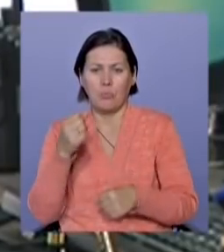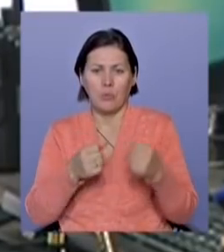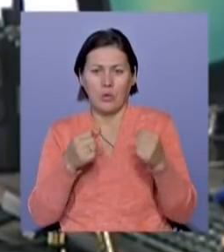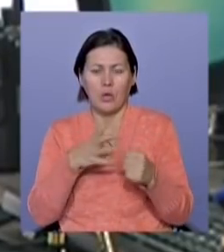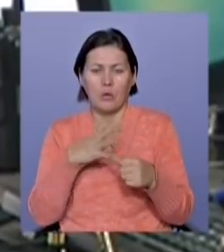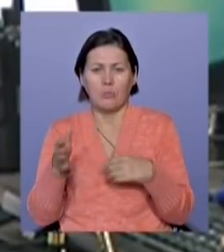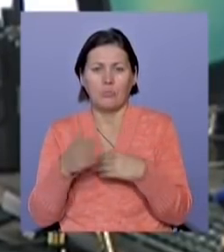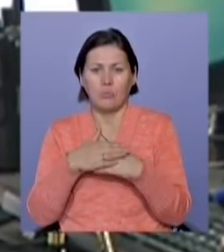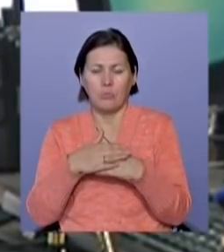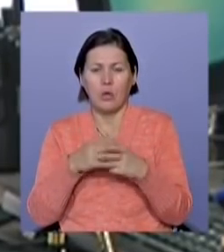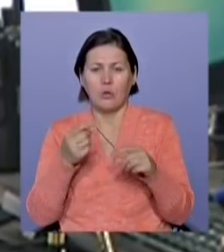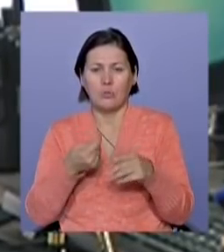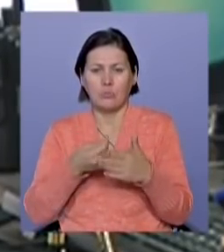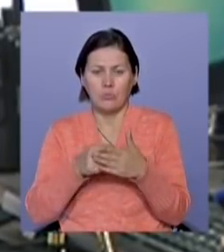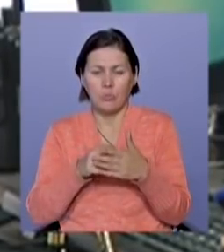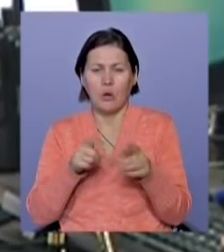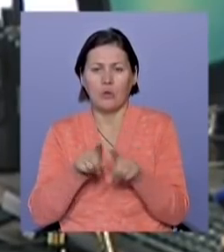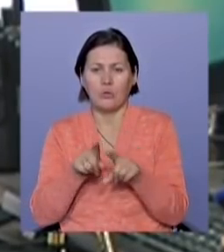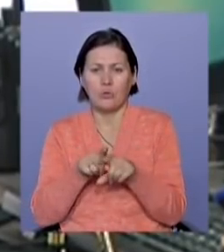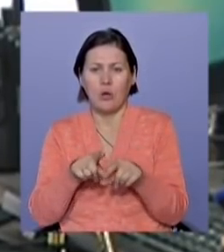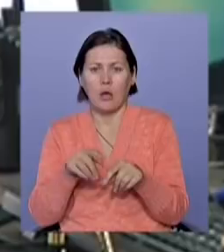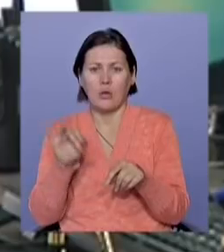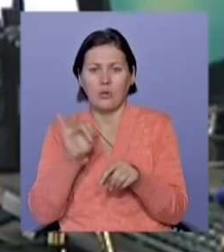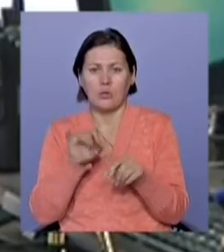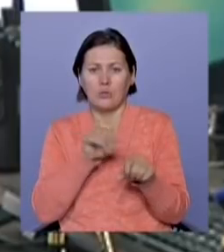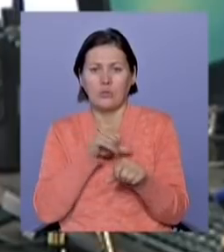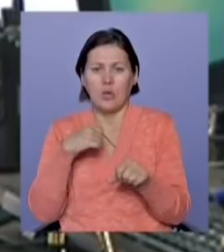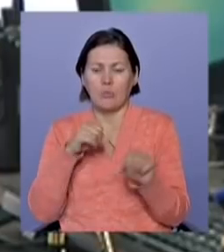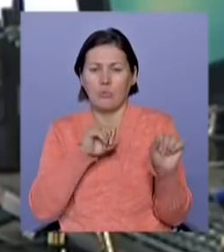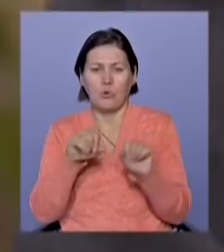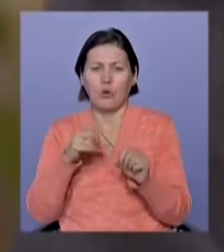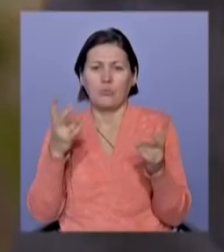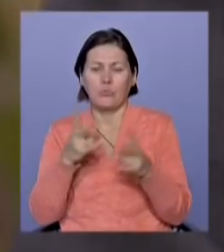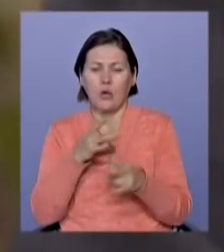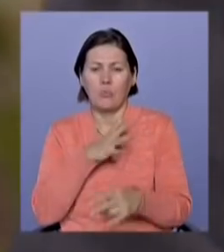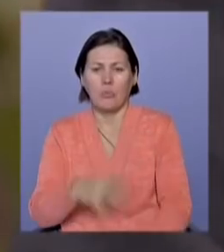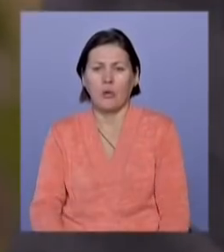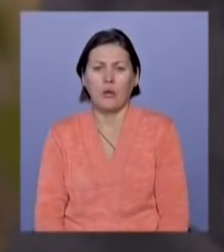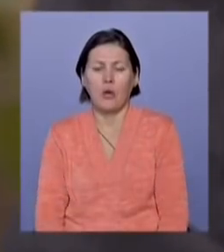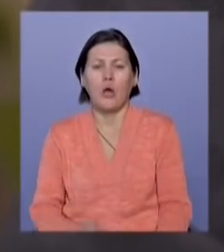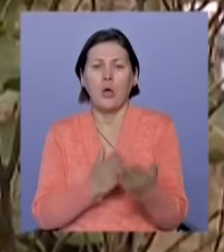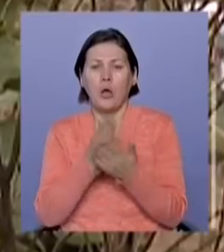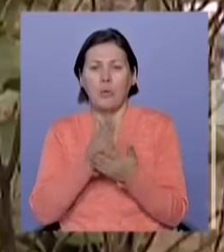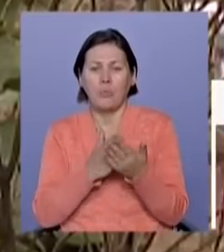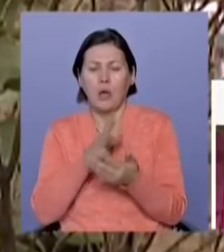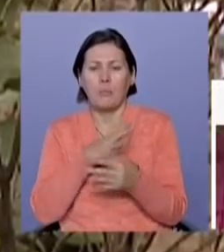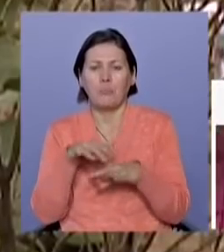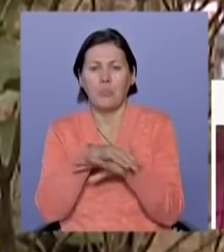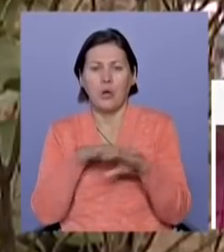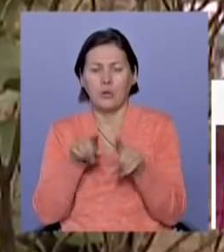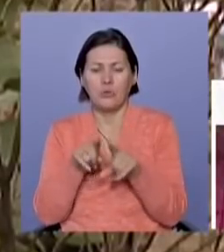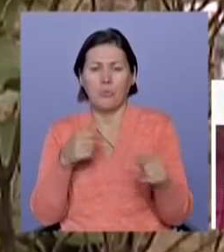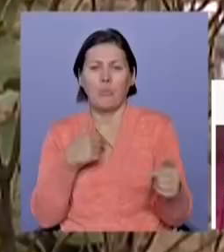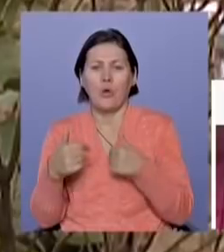машинаның есігін жауып, есікті бекітіп, өзін-өзі қорғануы тиіс. Медицина қызметкерлері халыққа,